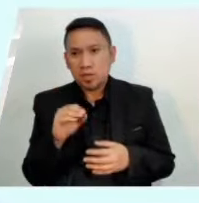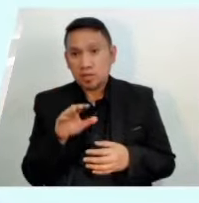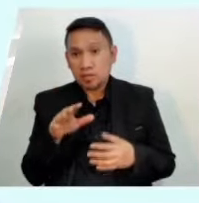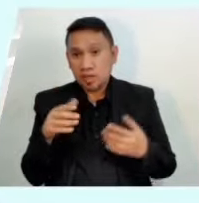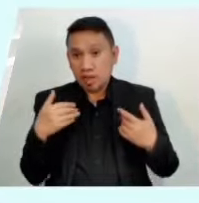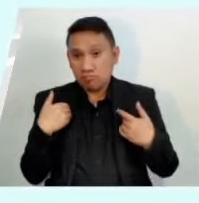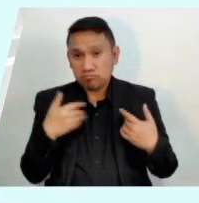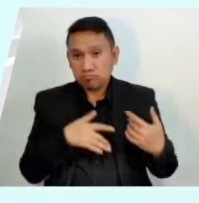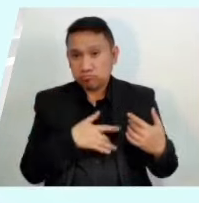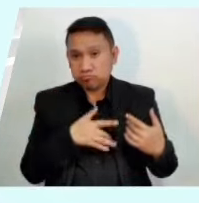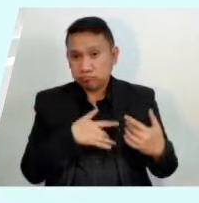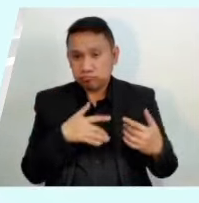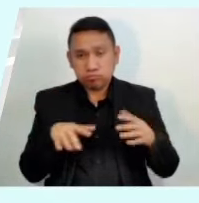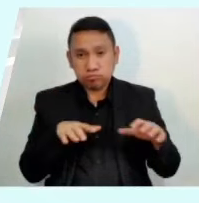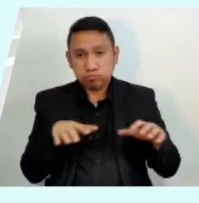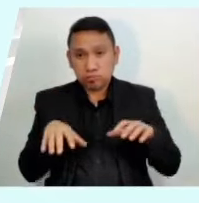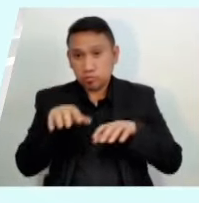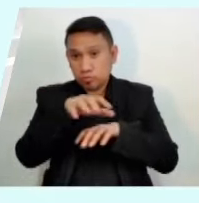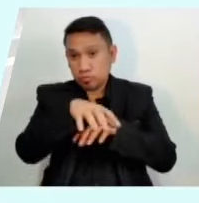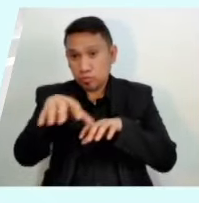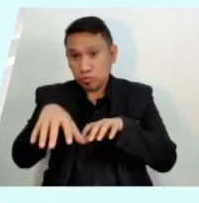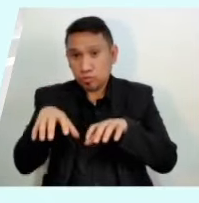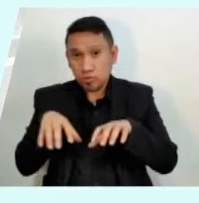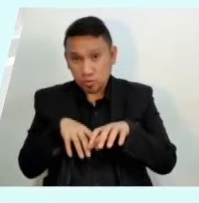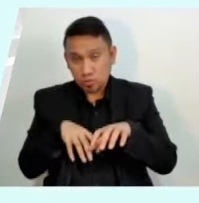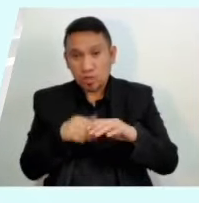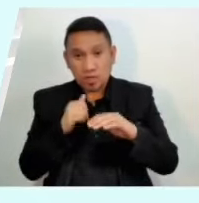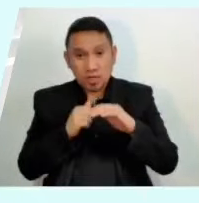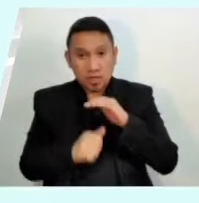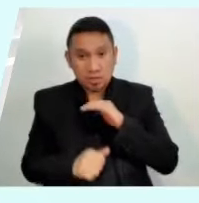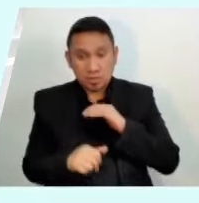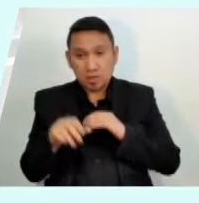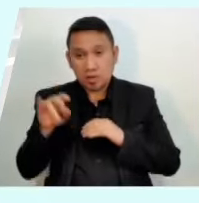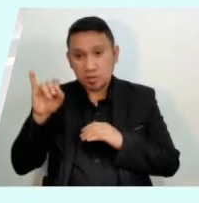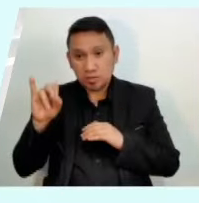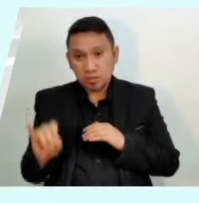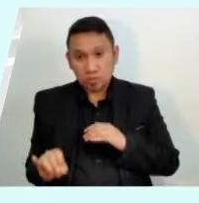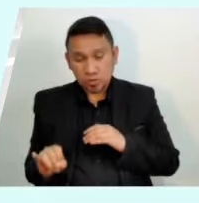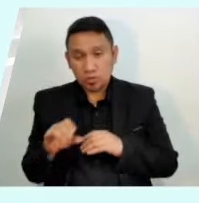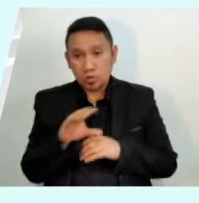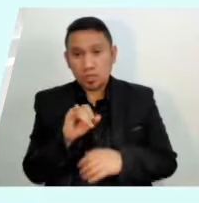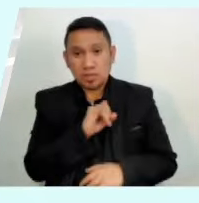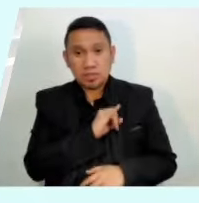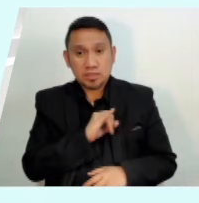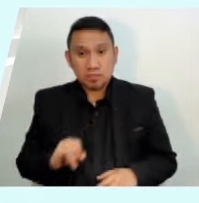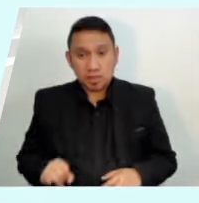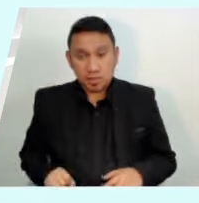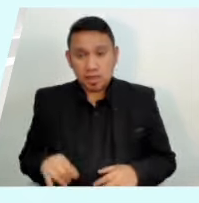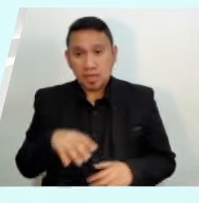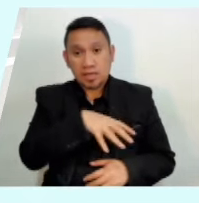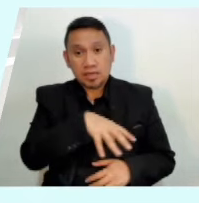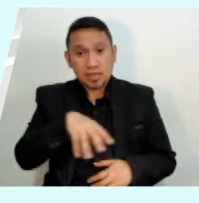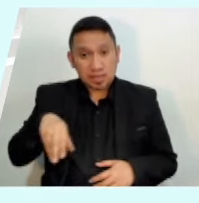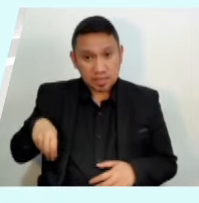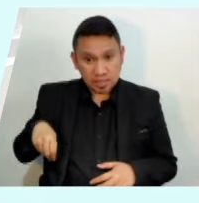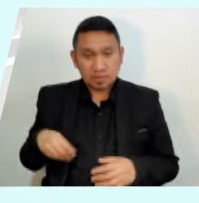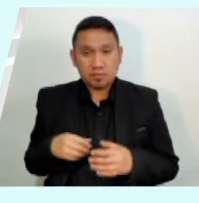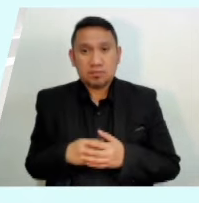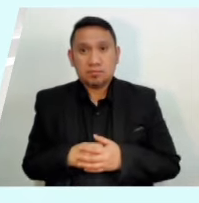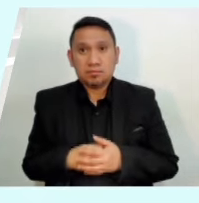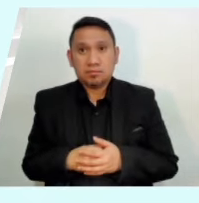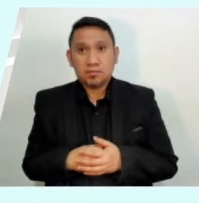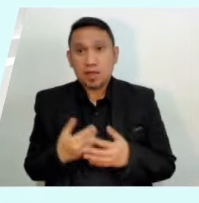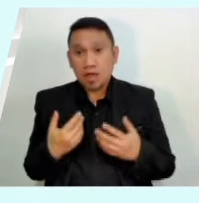mga karating na probinsya tulad ng Abra, Ilocos Sur, Isabela at Cagayan. May 4 na naitalang aftershocks base